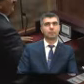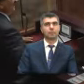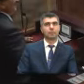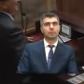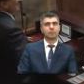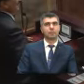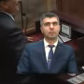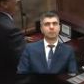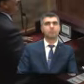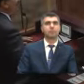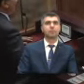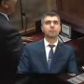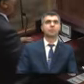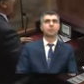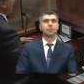السادة